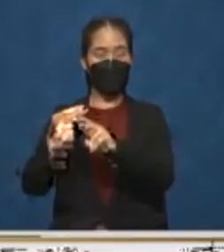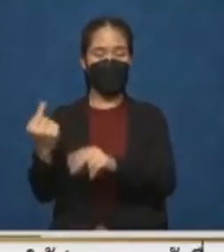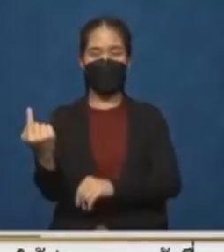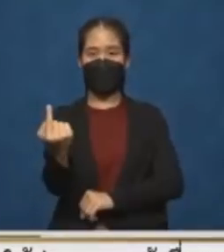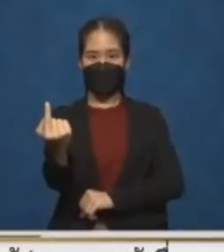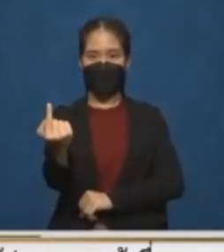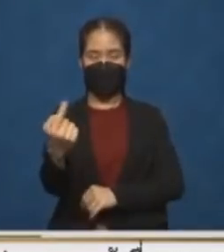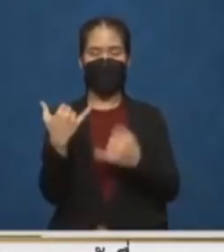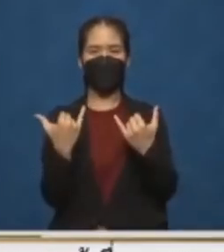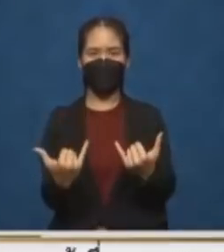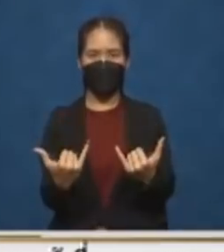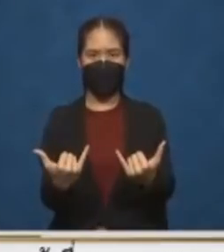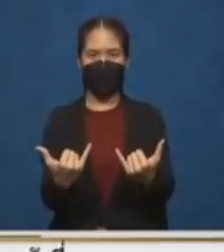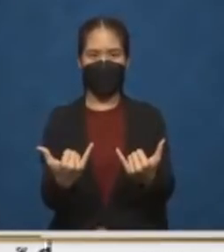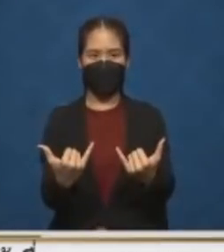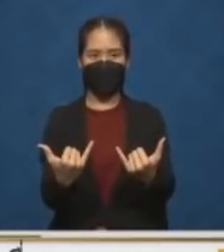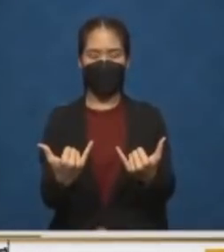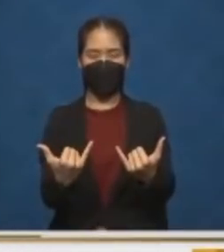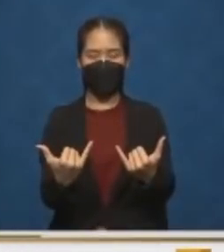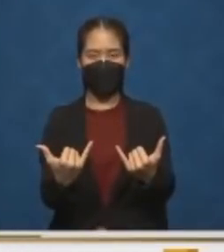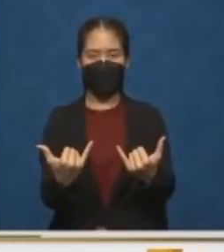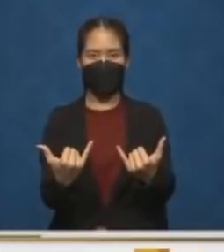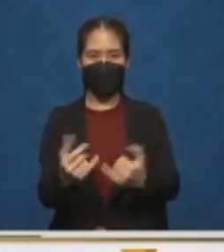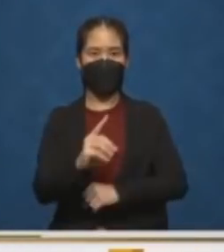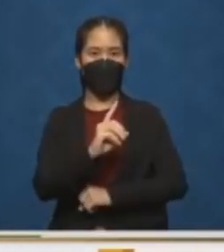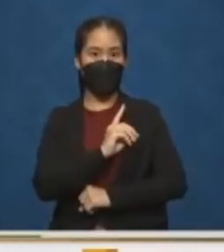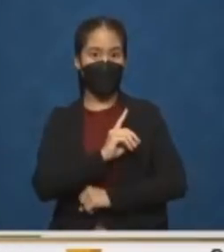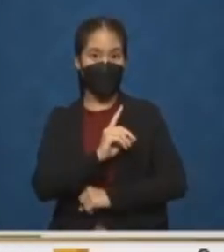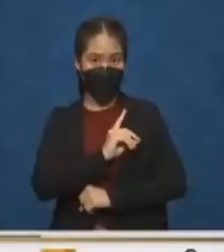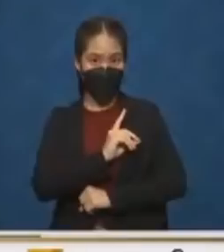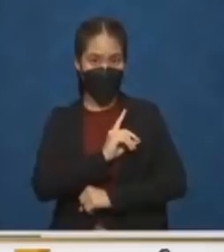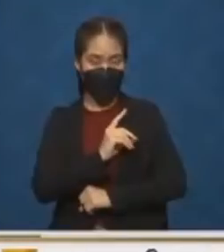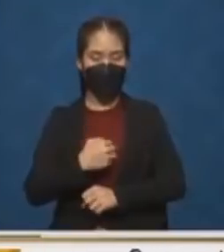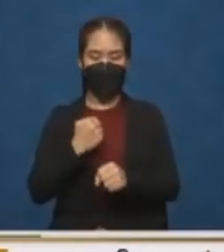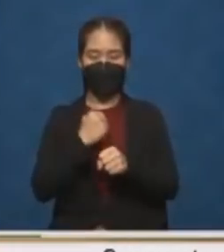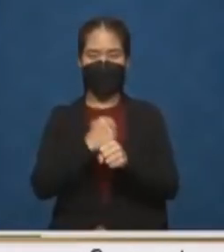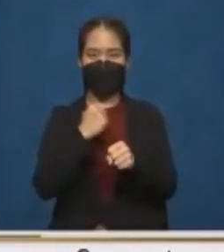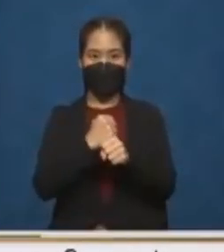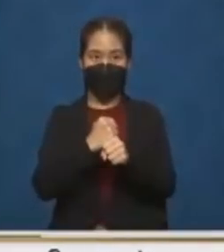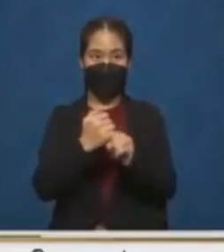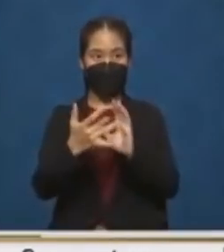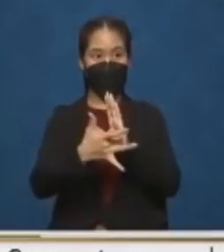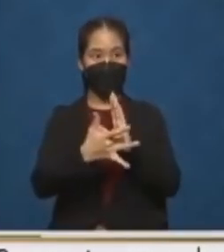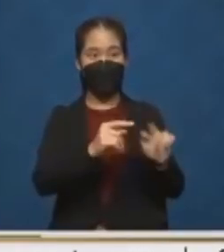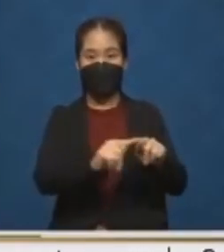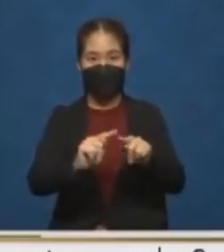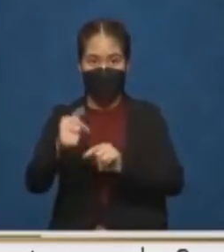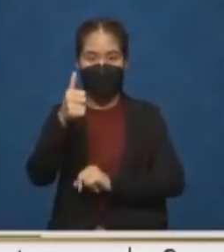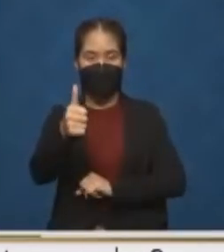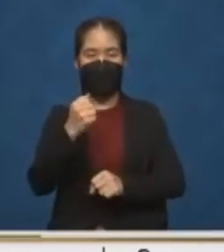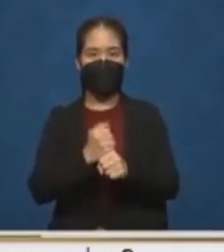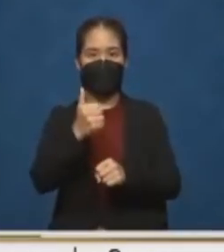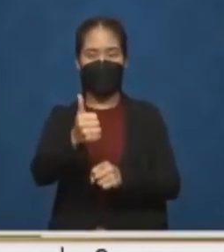สามารถเป็นผู้รองรบการถ้ายทอดทโนโดย ได้อย่างถูกต้องเธ